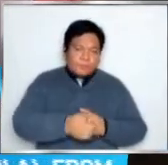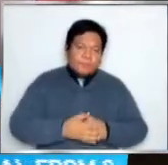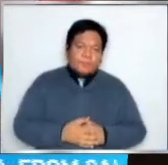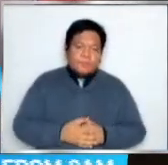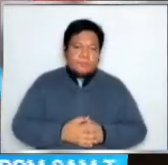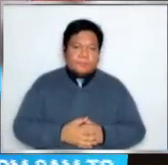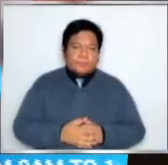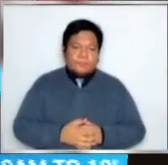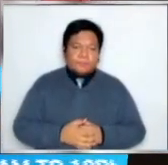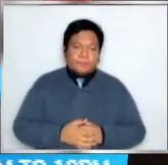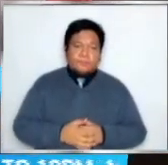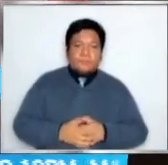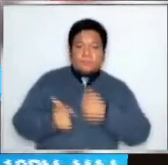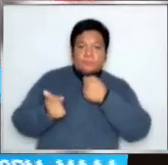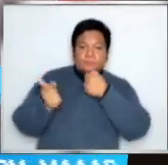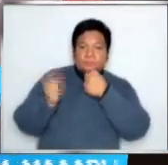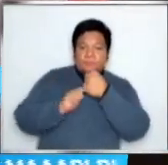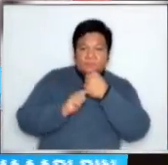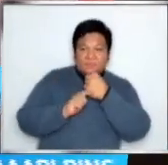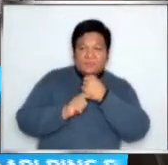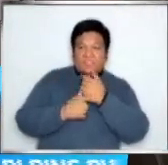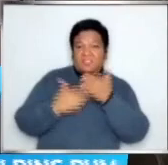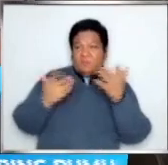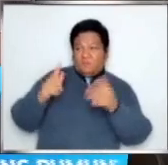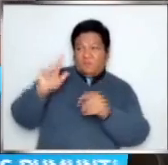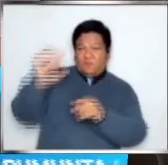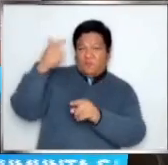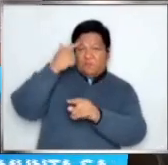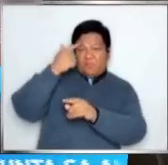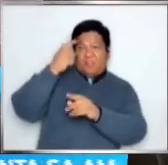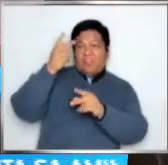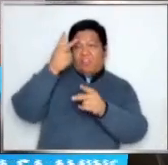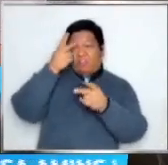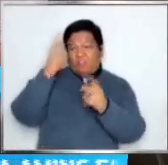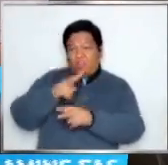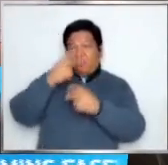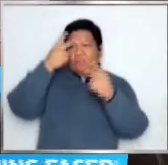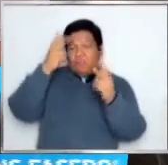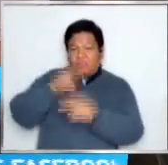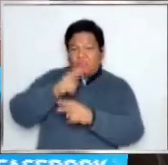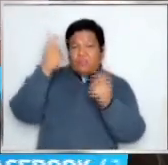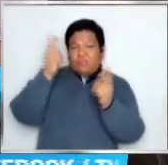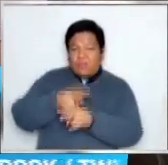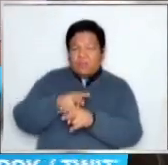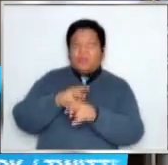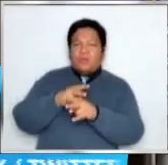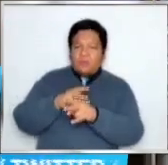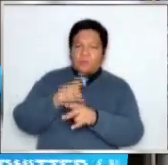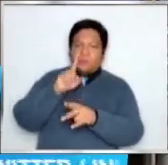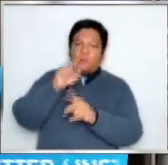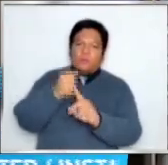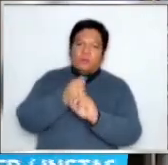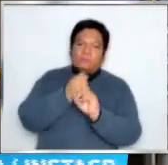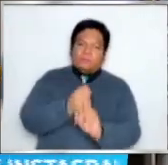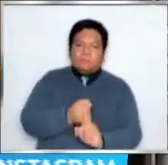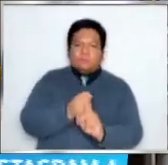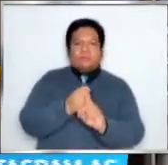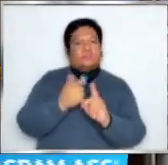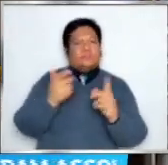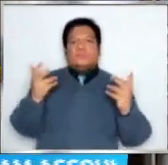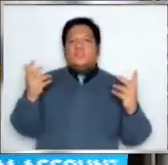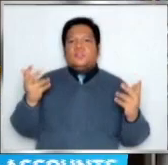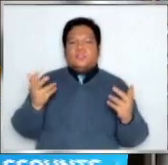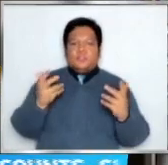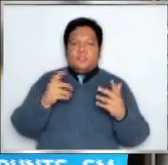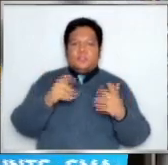Ang pabago-bagong desisyon ng gobyerno, malaki raw ang epekto sa mga tulad nila. Iniisip ko,